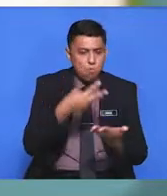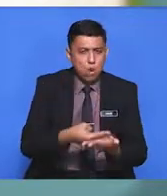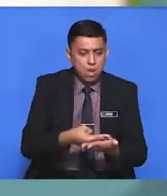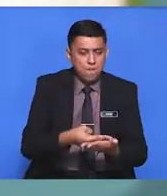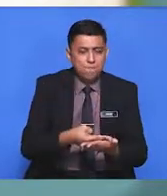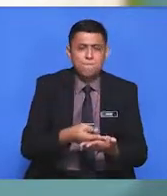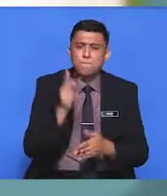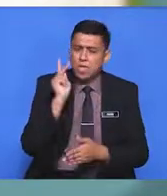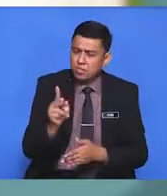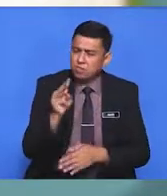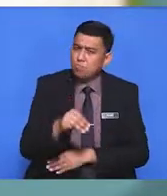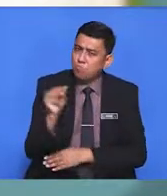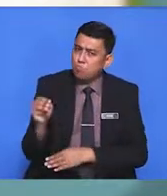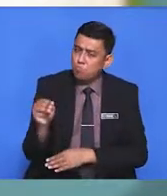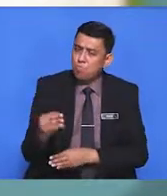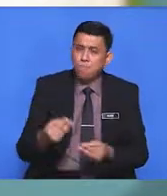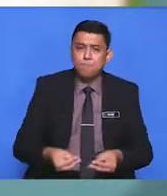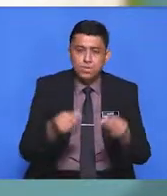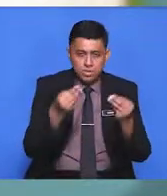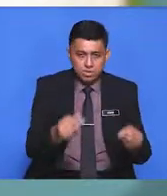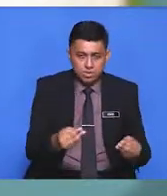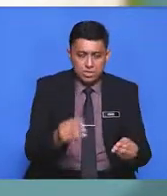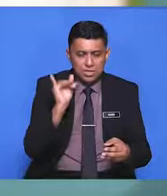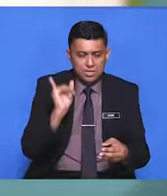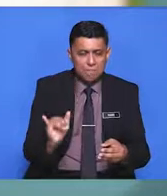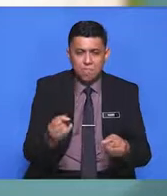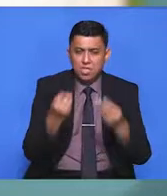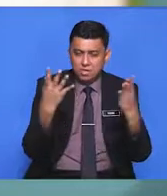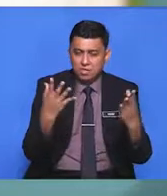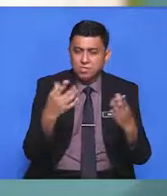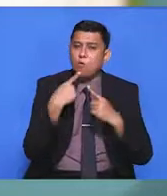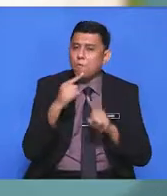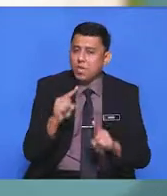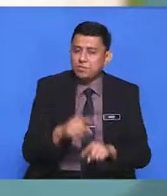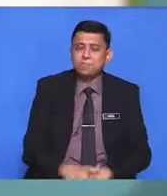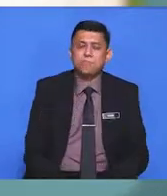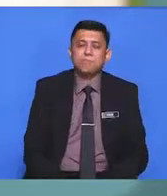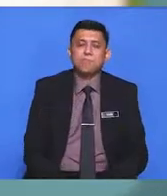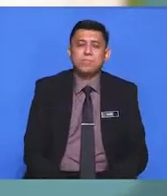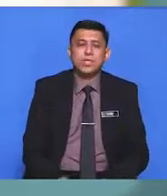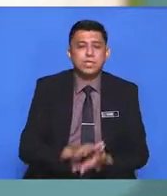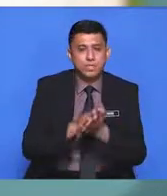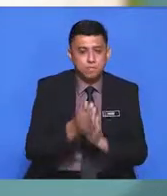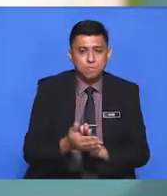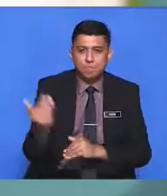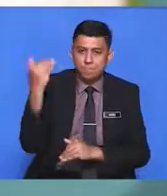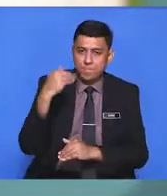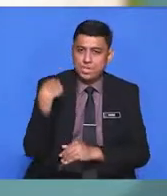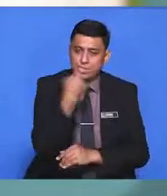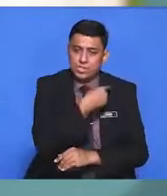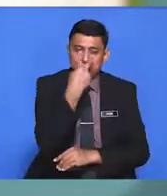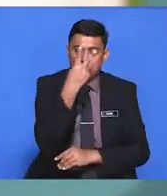pasti murid-murid akan memberi jawapan yang pelbagai, bukan? Jadi, mari kita